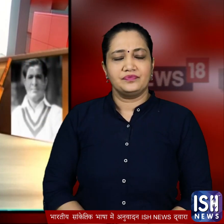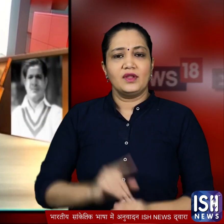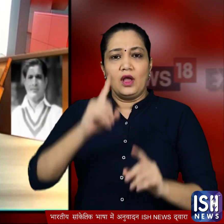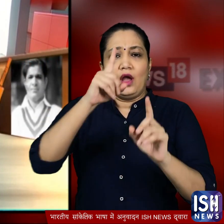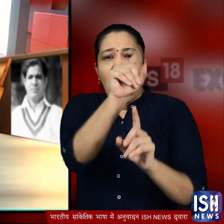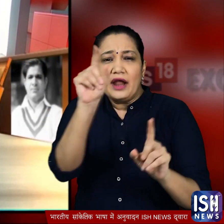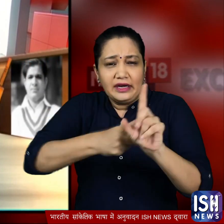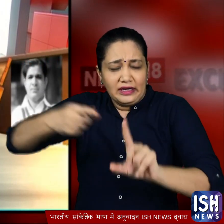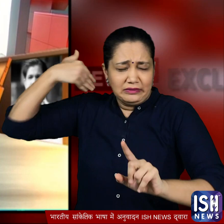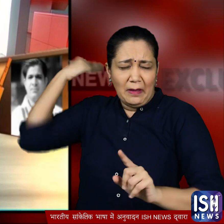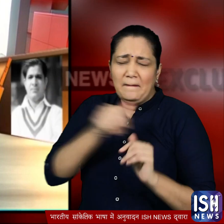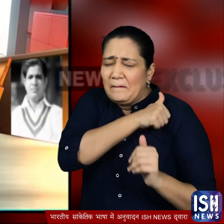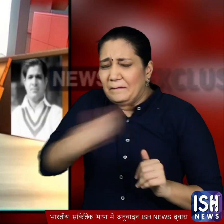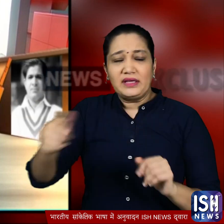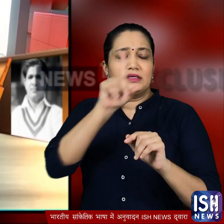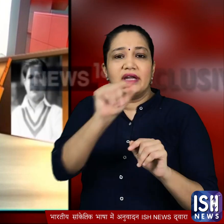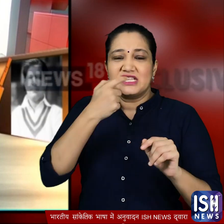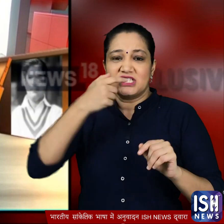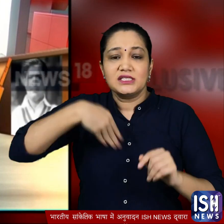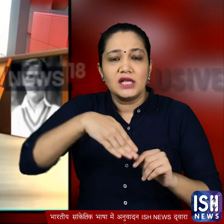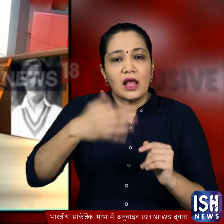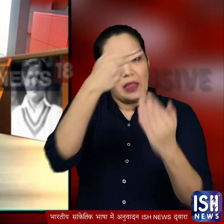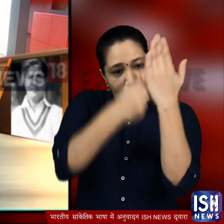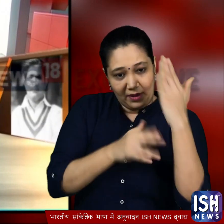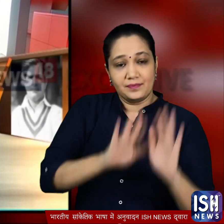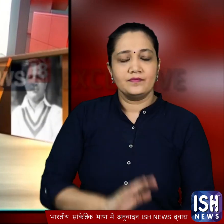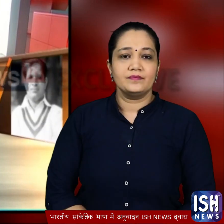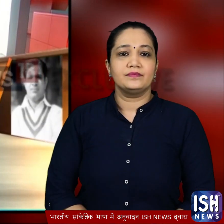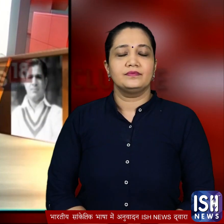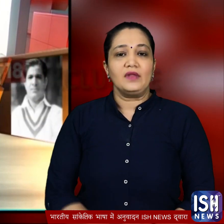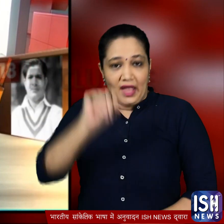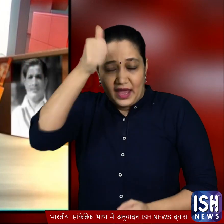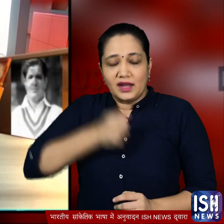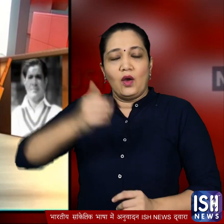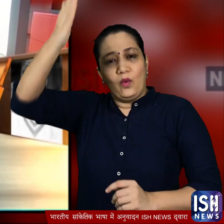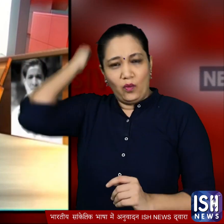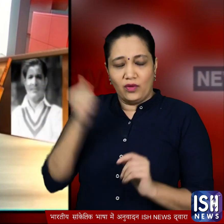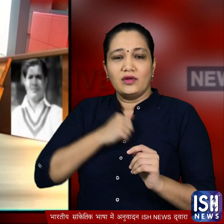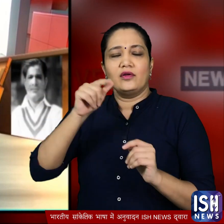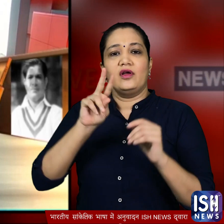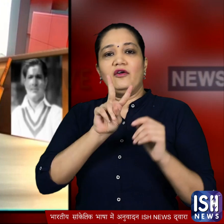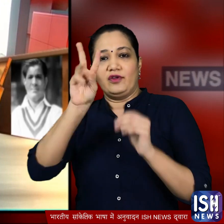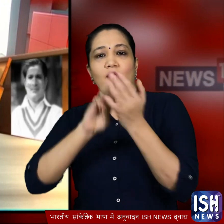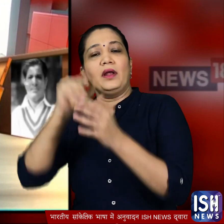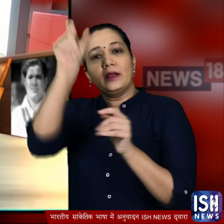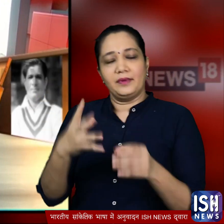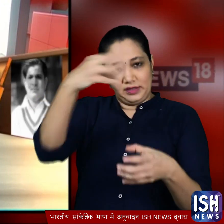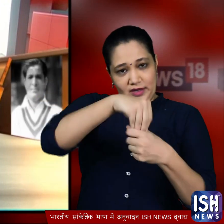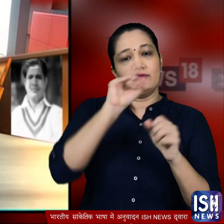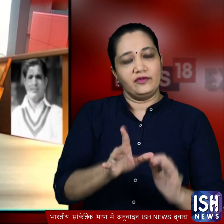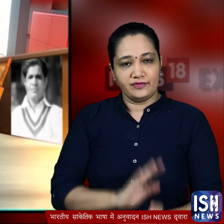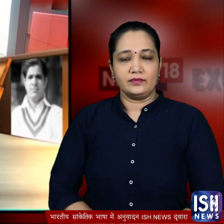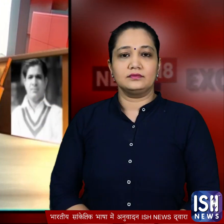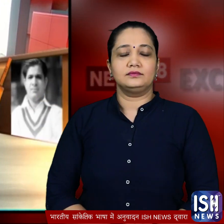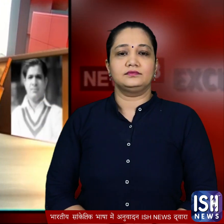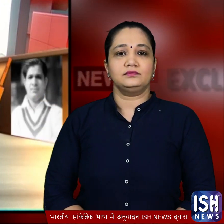1 सदी के बेहतरीन 10 टेस्ट क्रिकेटरों को जगह दी गई। इस लिस्ट में टीम इंडिया के पूर्व ऑलराउंडर वीनू मांकड़ को भी जगह